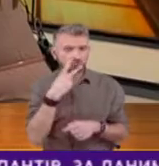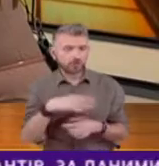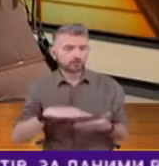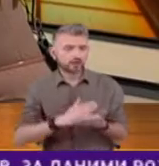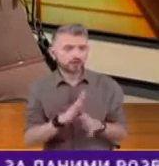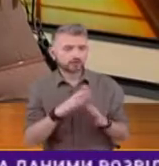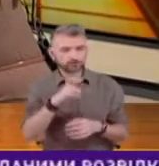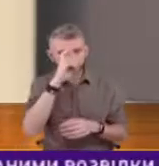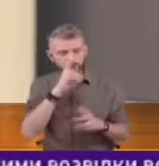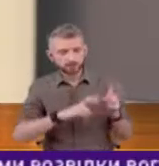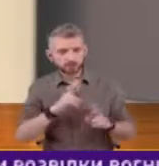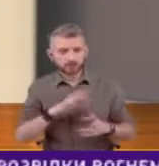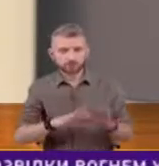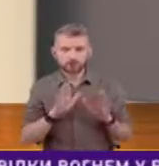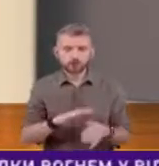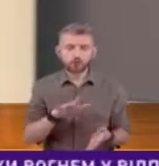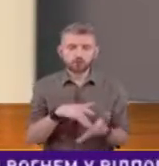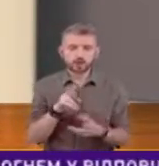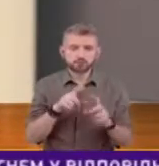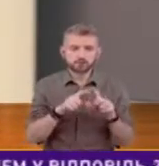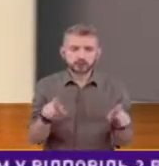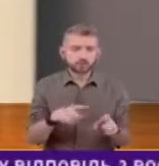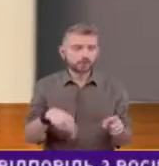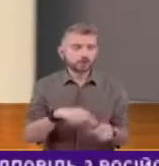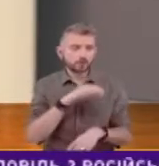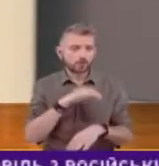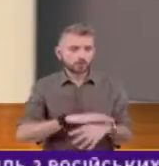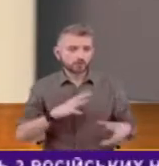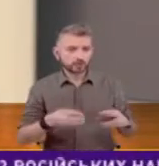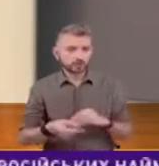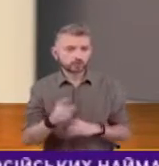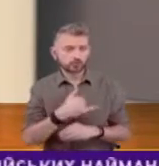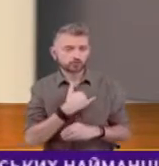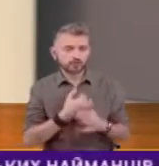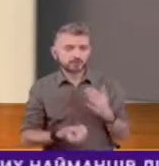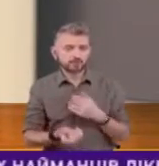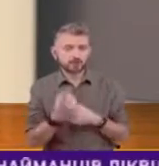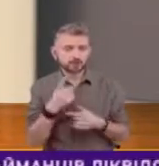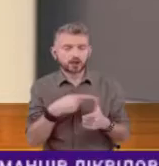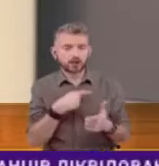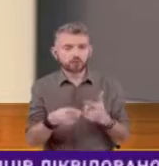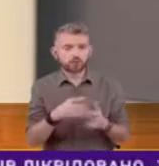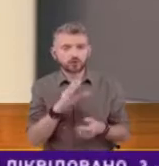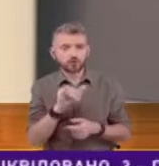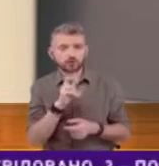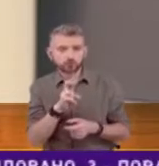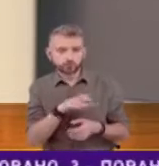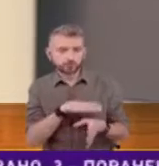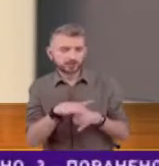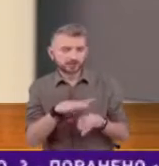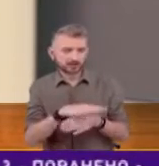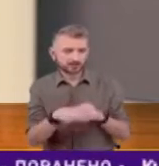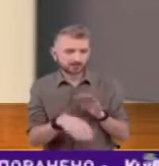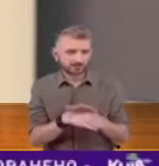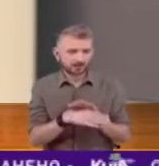виключно державних підприємств, виключно комунальних підприємств, які по факту призводять до того, що у нас з'являються або субпідрядник просто-напросто, і це